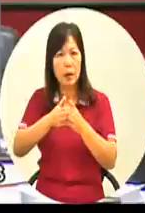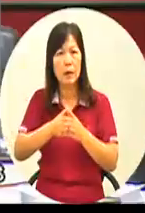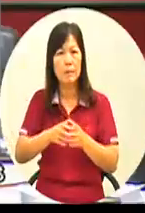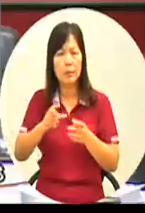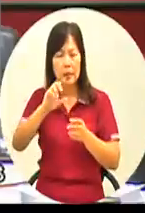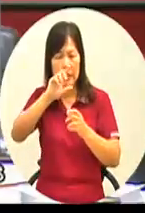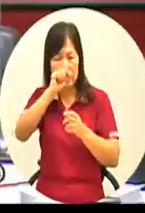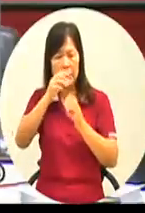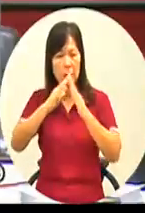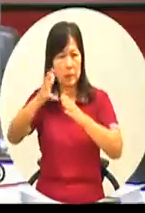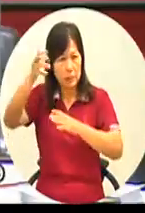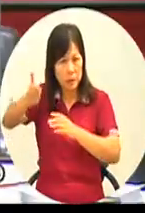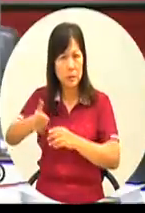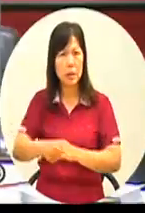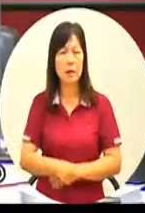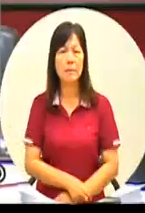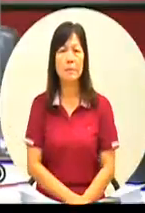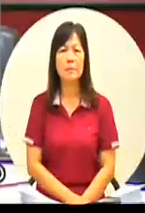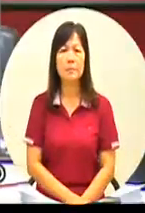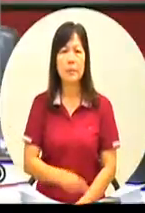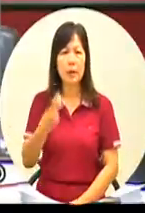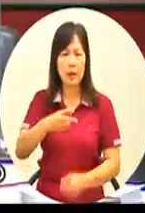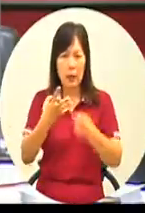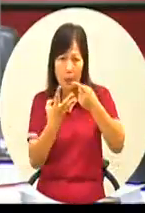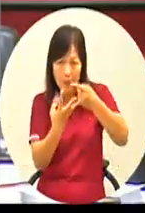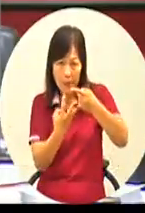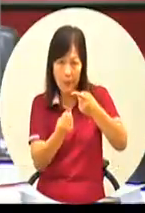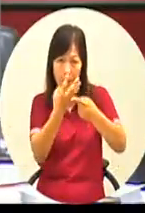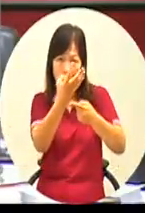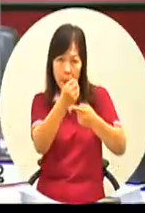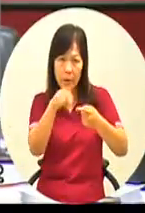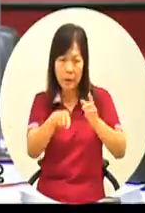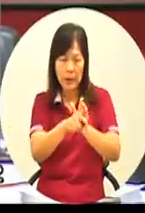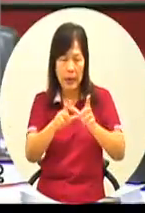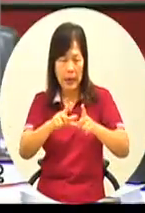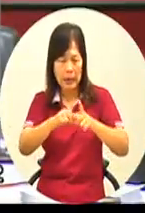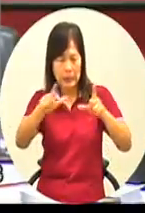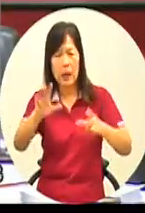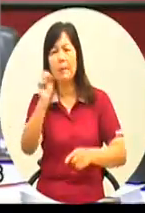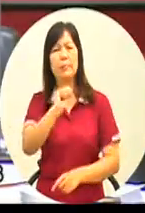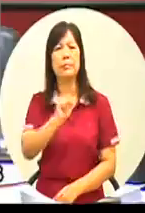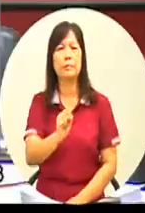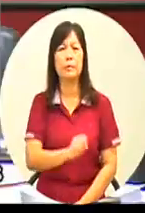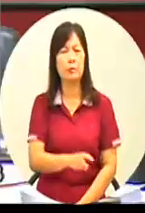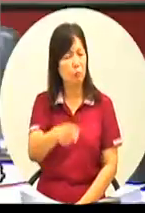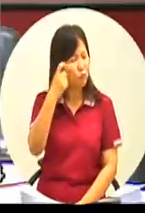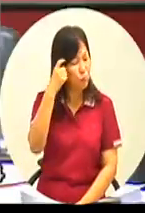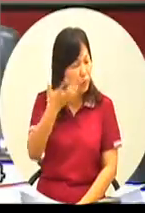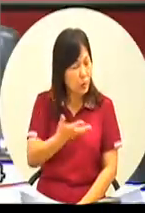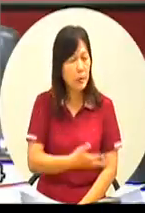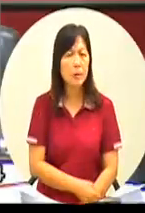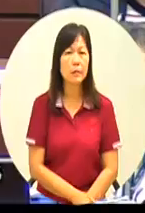长，尤其调幅上更不能这样那么大幅度的调整。你认不认为？